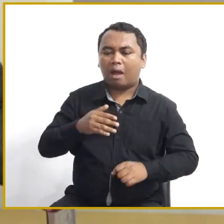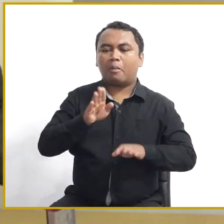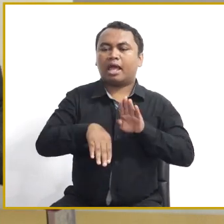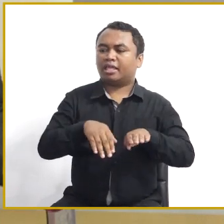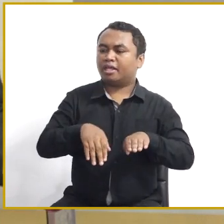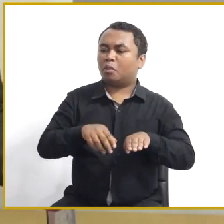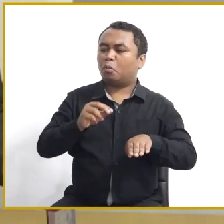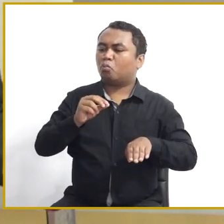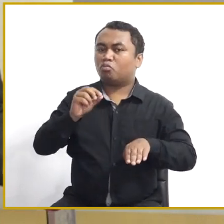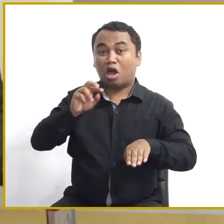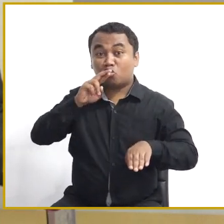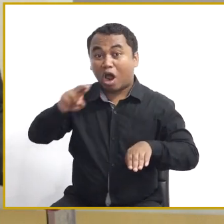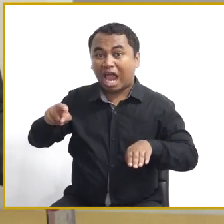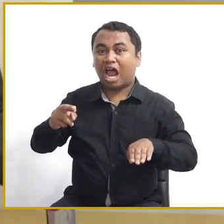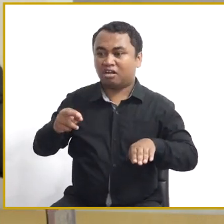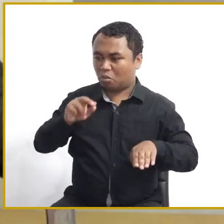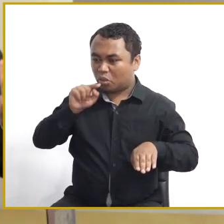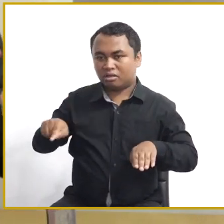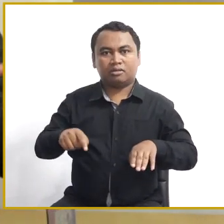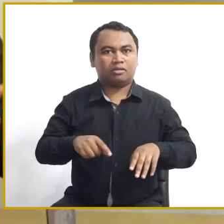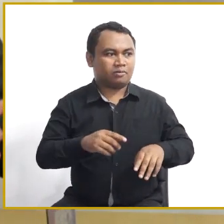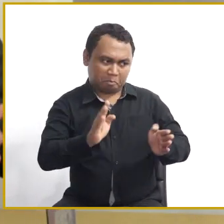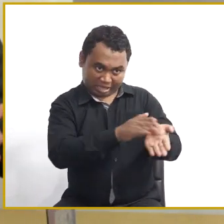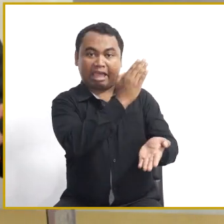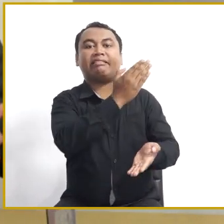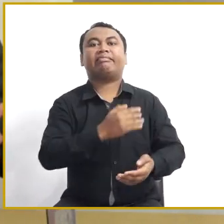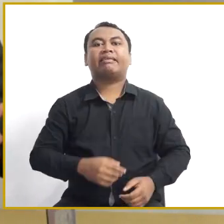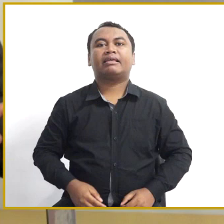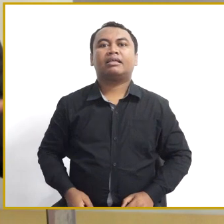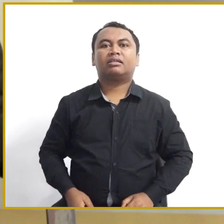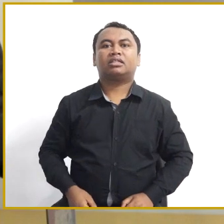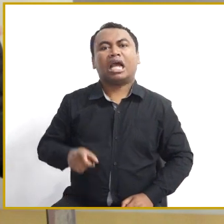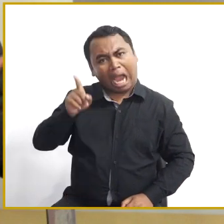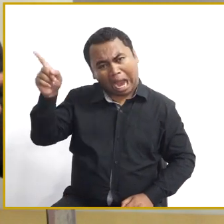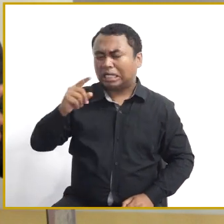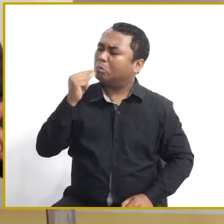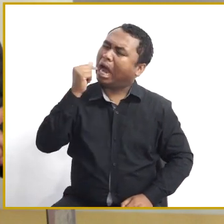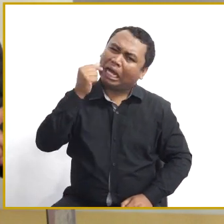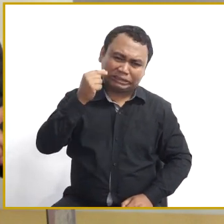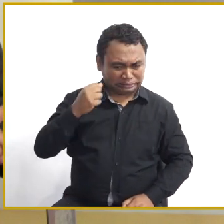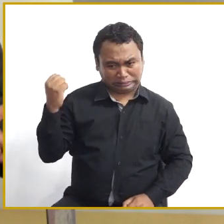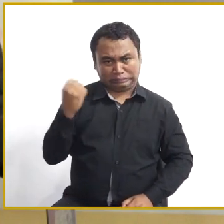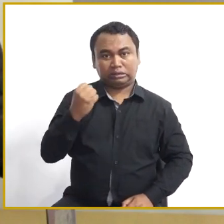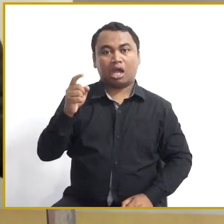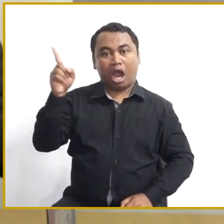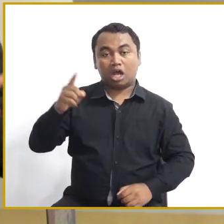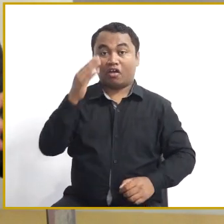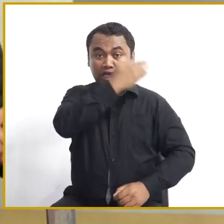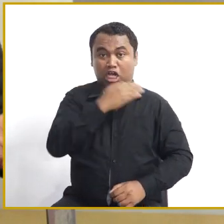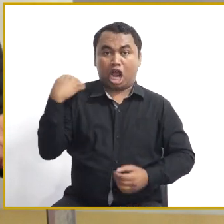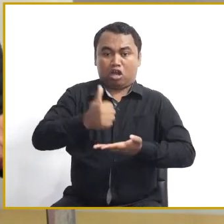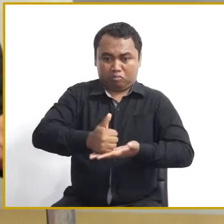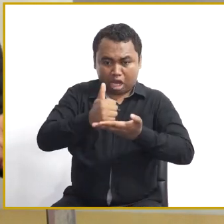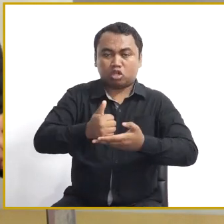aza lefa mianatra ane zanakao hoe izy miantoka ny zanakao transport scolaire izy miantoka ny zanakao ny cantine scolaire izy miantoka